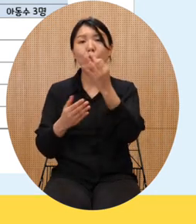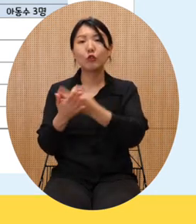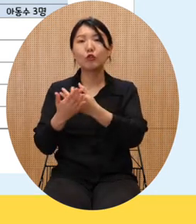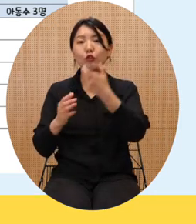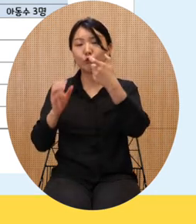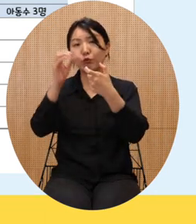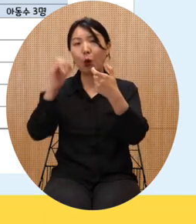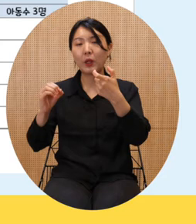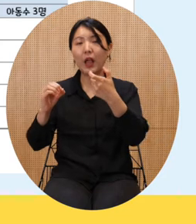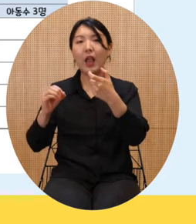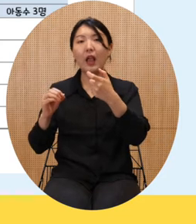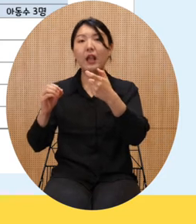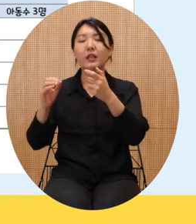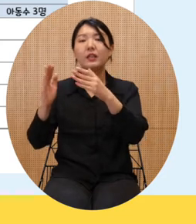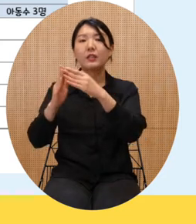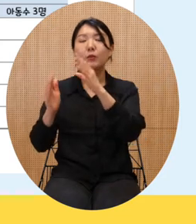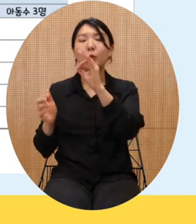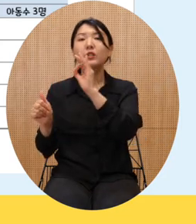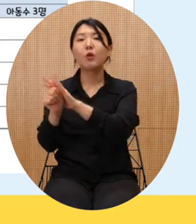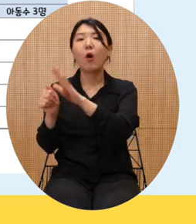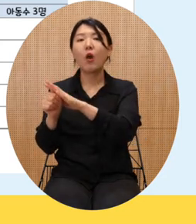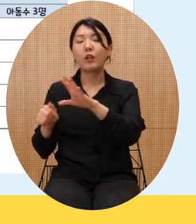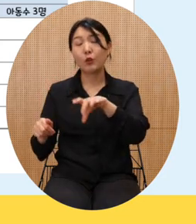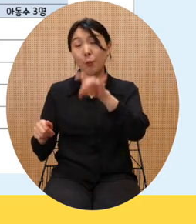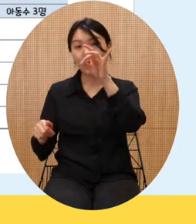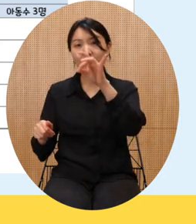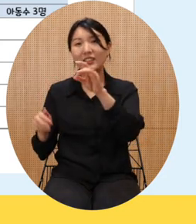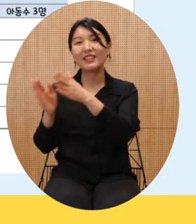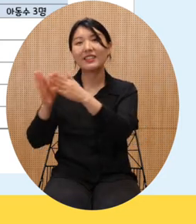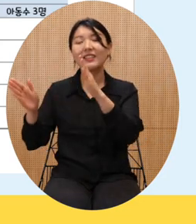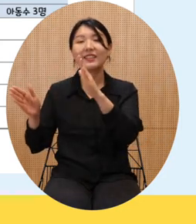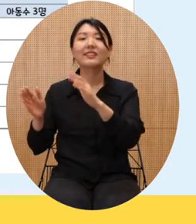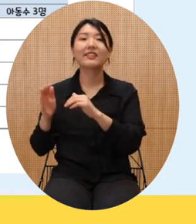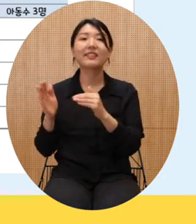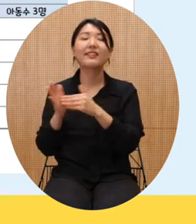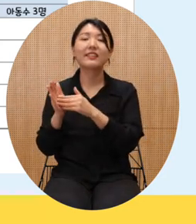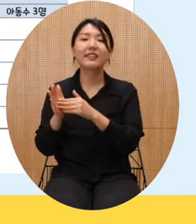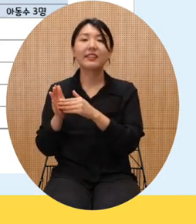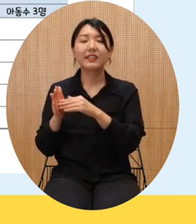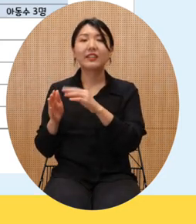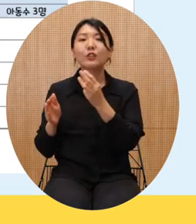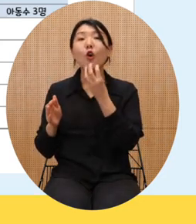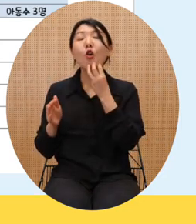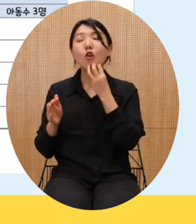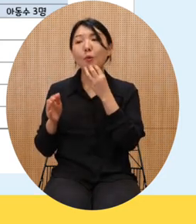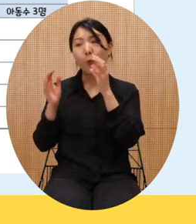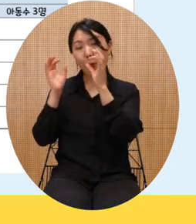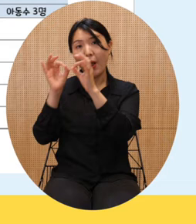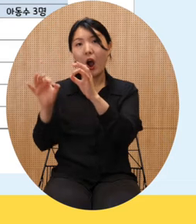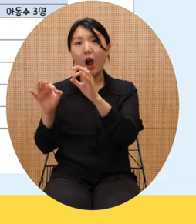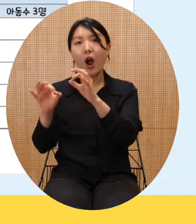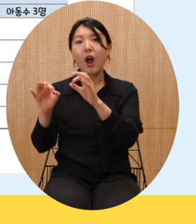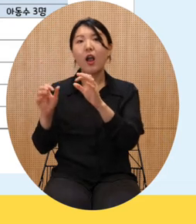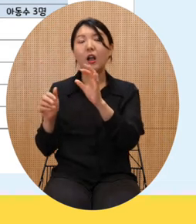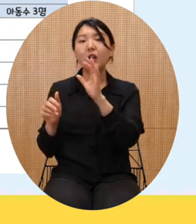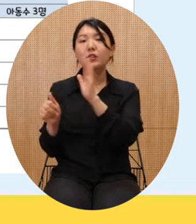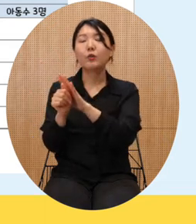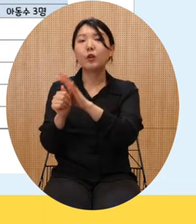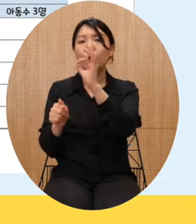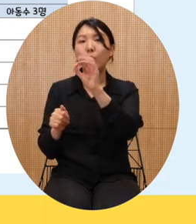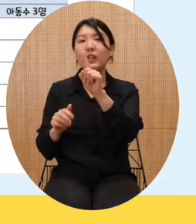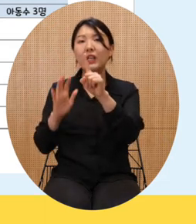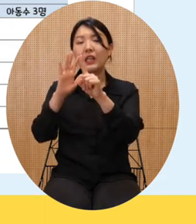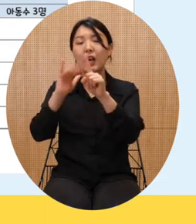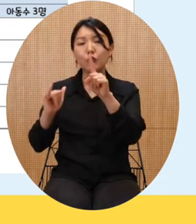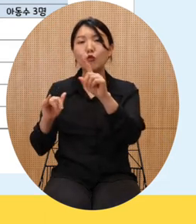서울시가 사실은 이런 중위소득 60%에 대한 주거비 지원을 가장 먼저 시작을 했거든요. 근데 서울 같은 경우에는 지원 금액이